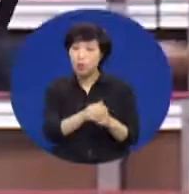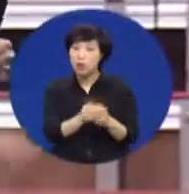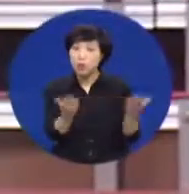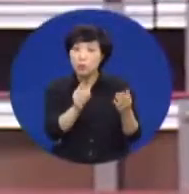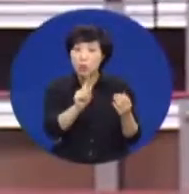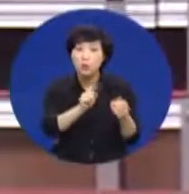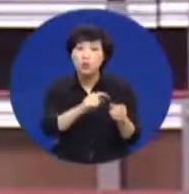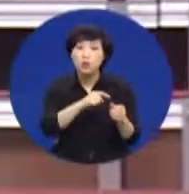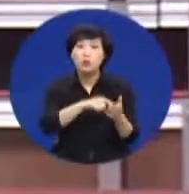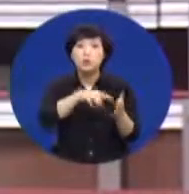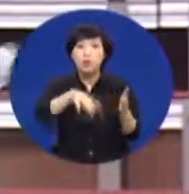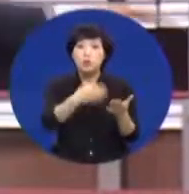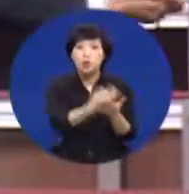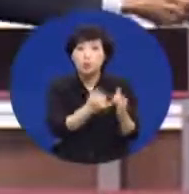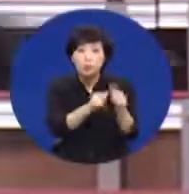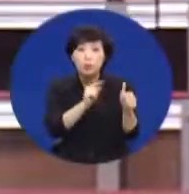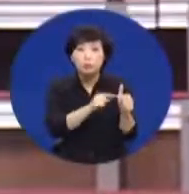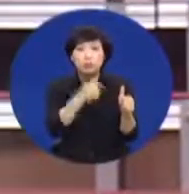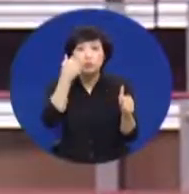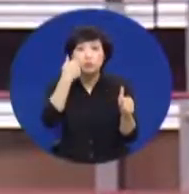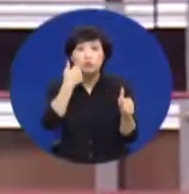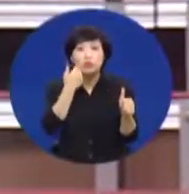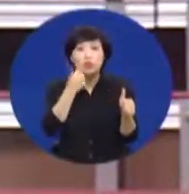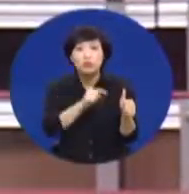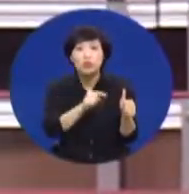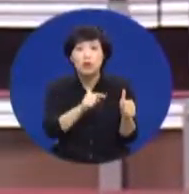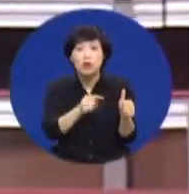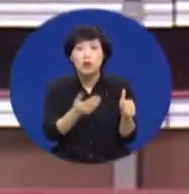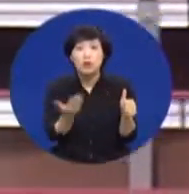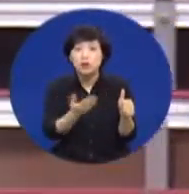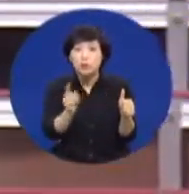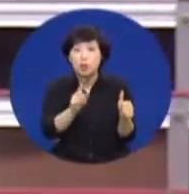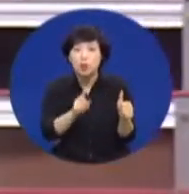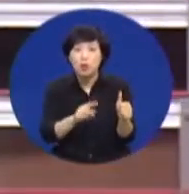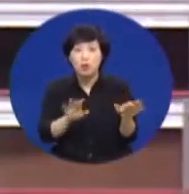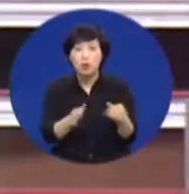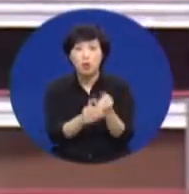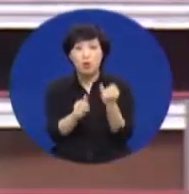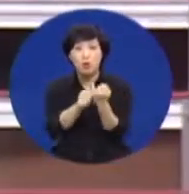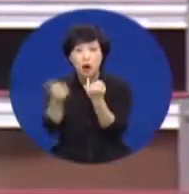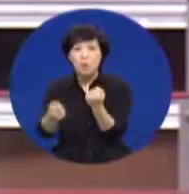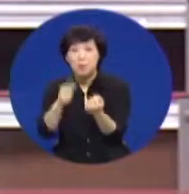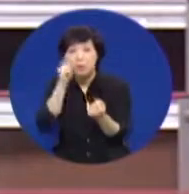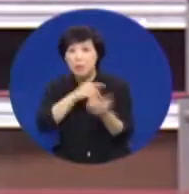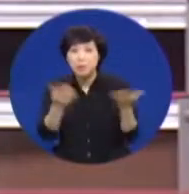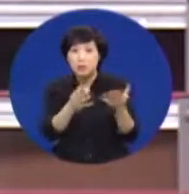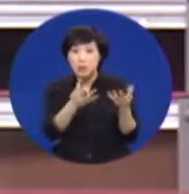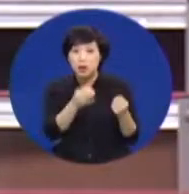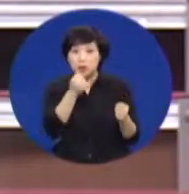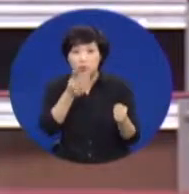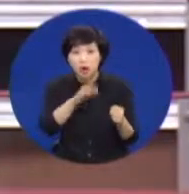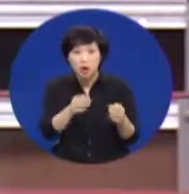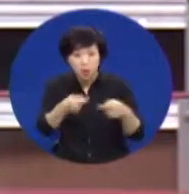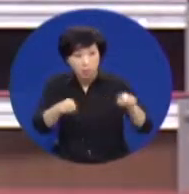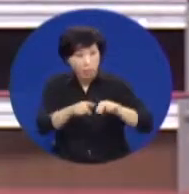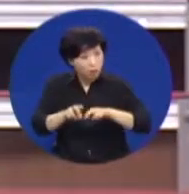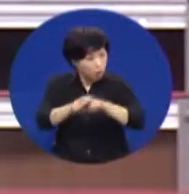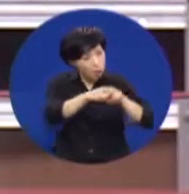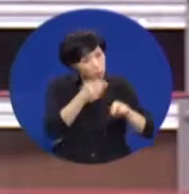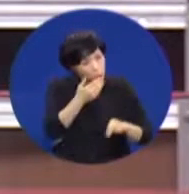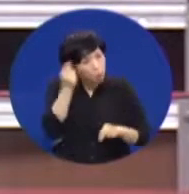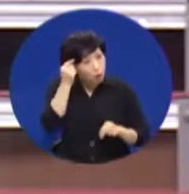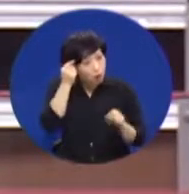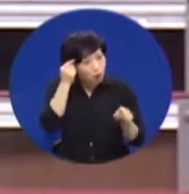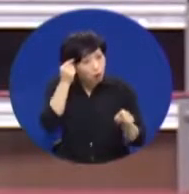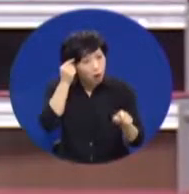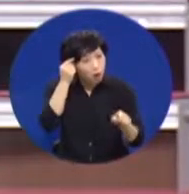저런 놈하고 어떻게 도대체 저렇게 저 못된 저런 식사를 하냐. 예수님 말씀하시기를